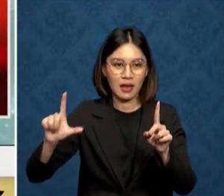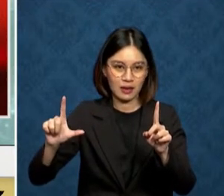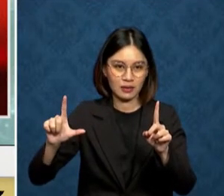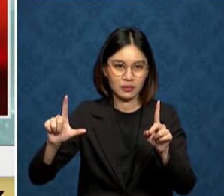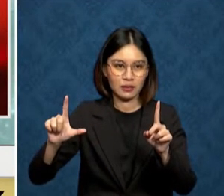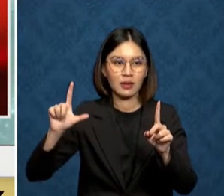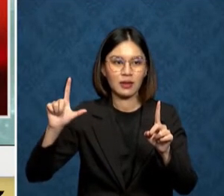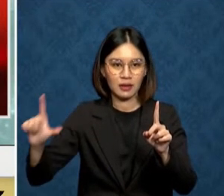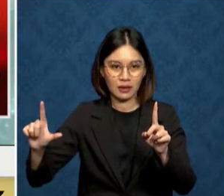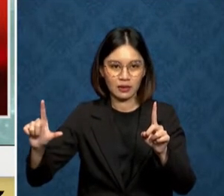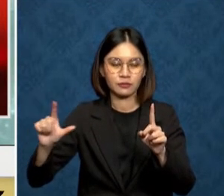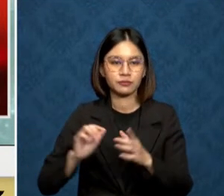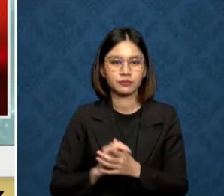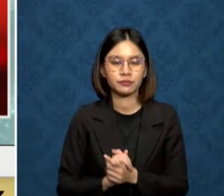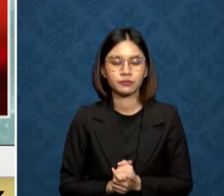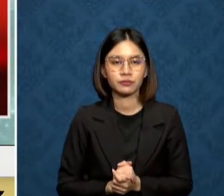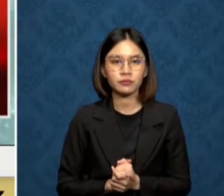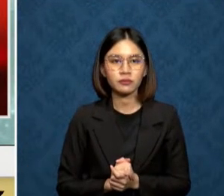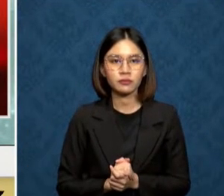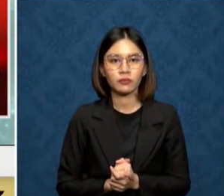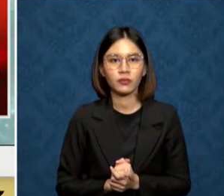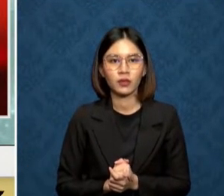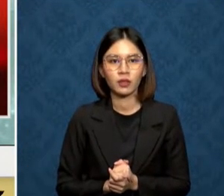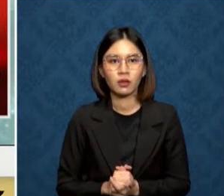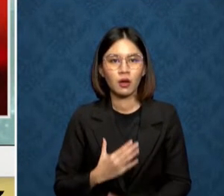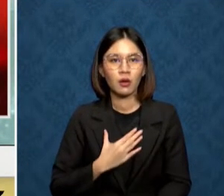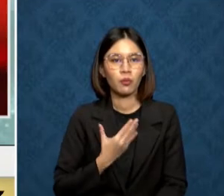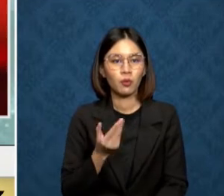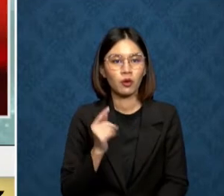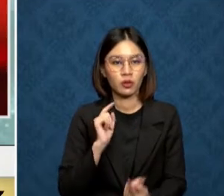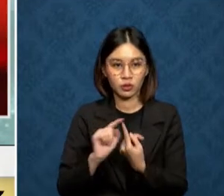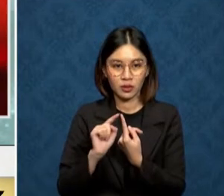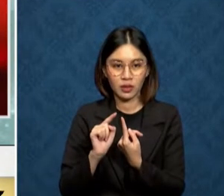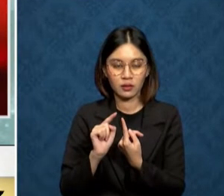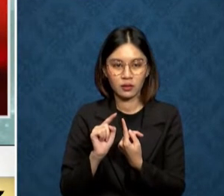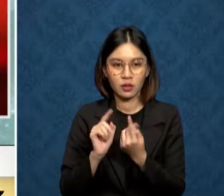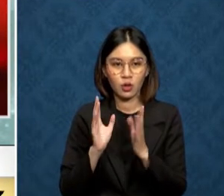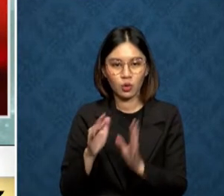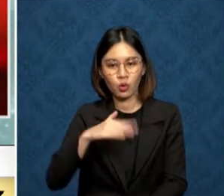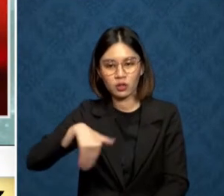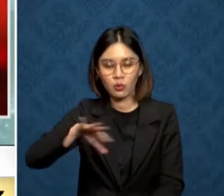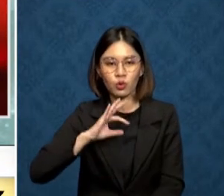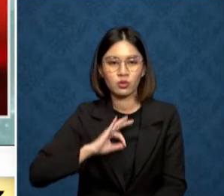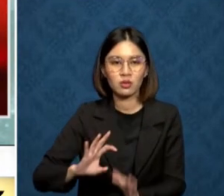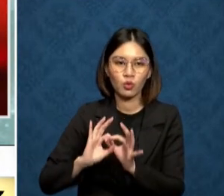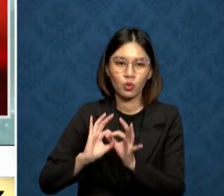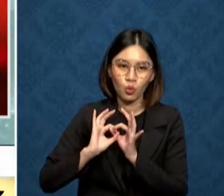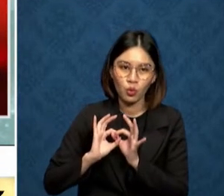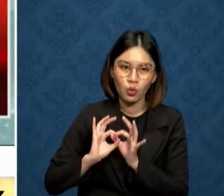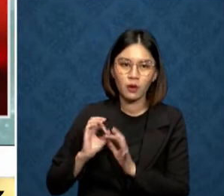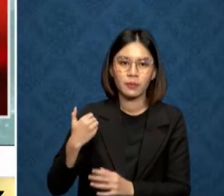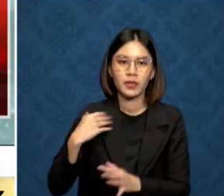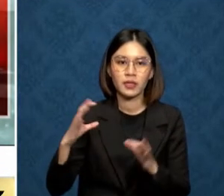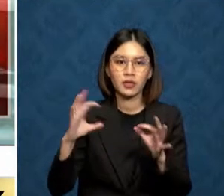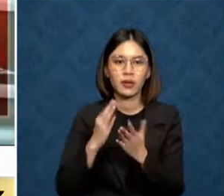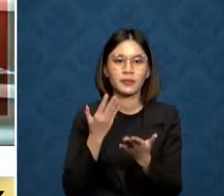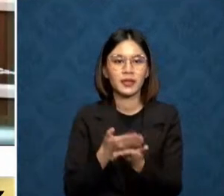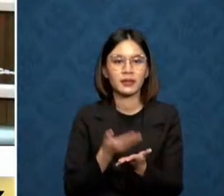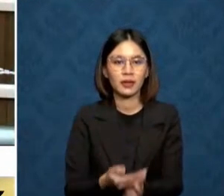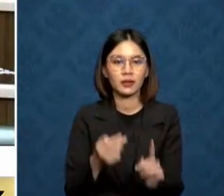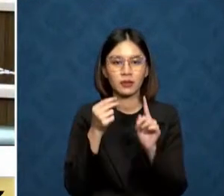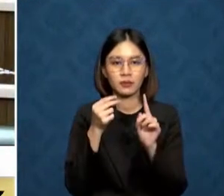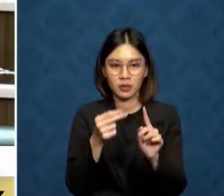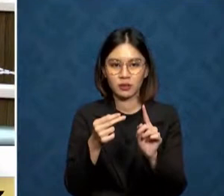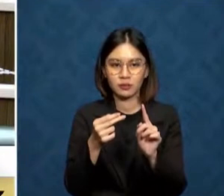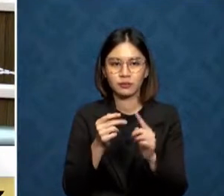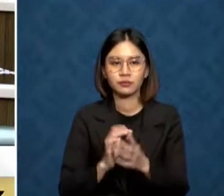้านล้านบาทครับผมขอกลบมาเรื่องที่หลายคนเป็นห่วงเป็ใหญ่ครับนั่คือ Digital Wallet ครั